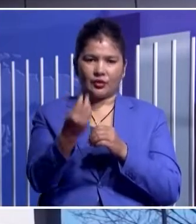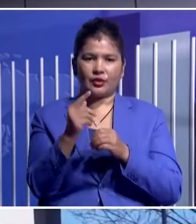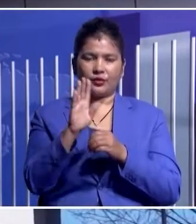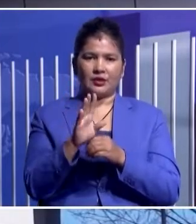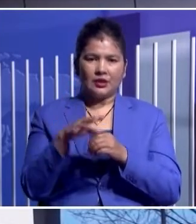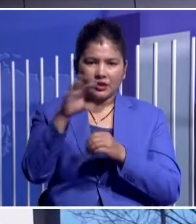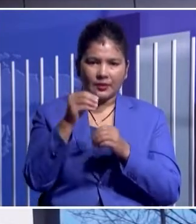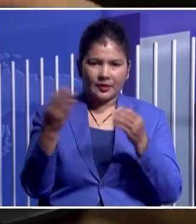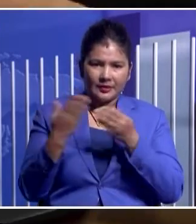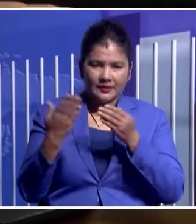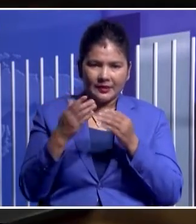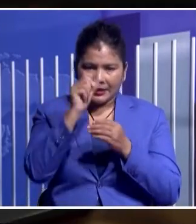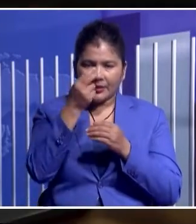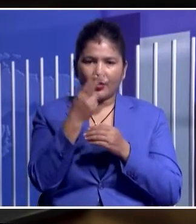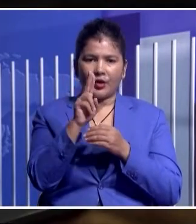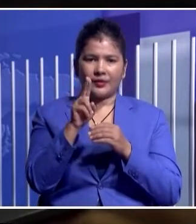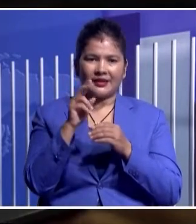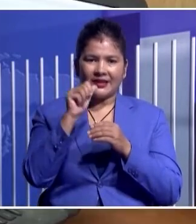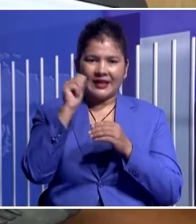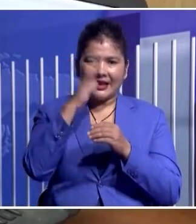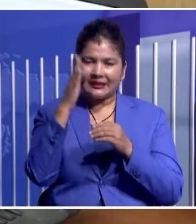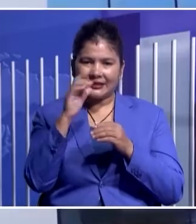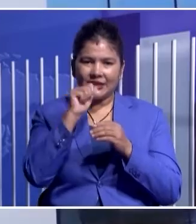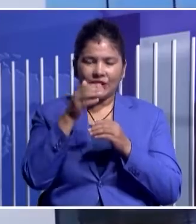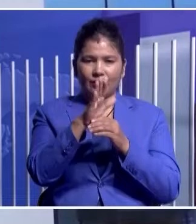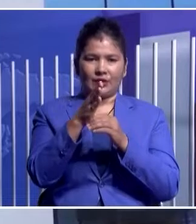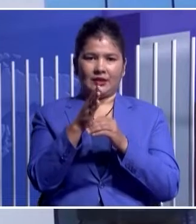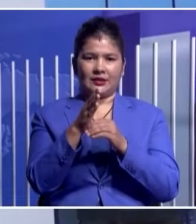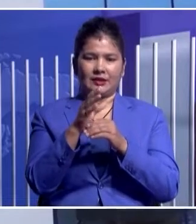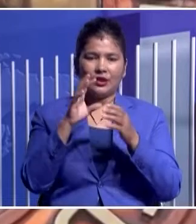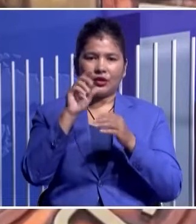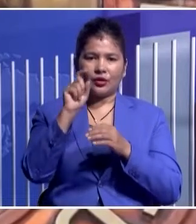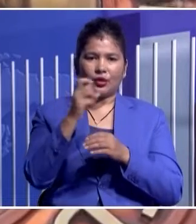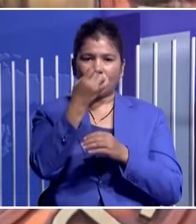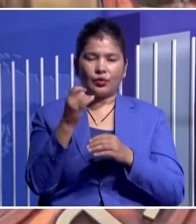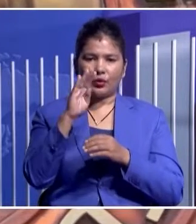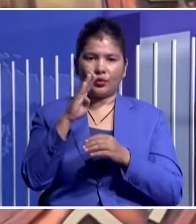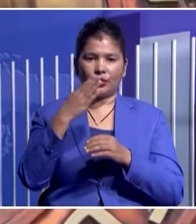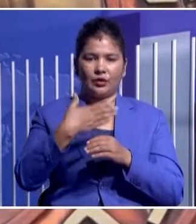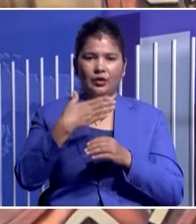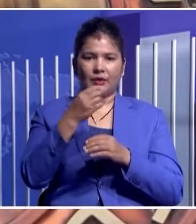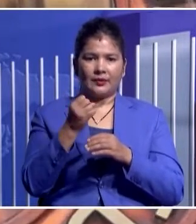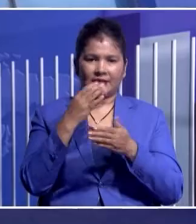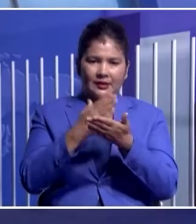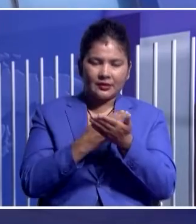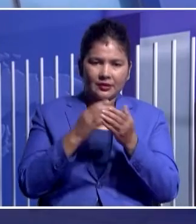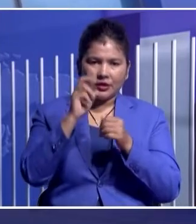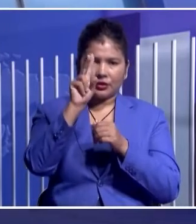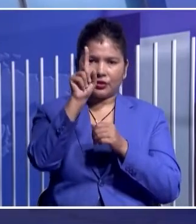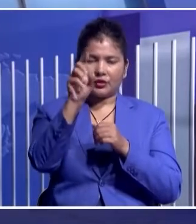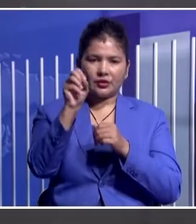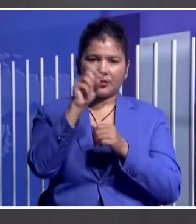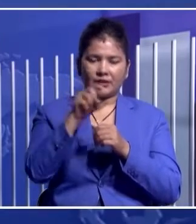छ। समग्रमा बजार रातम्य हुँदा पनि आँधीखोला लघुवित्त र ग्लोबल आइएमई समुन्नत स्किमको सेयर 10% बढेको